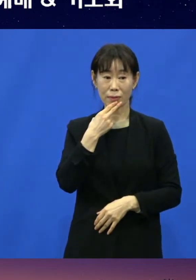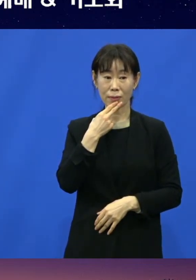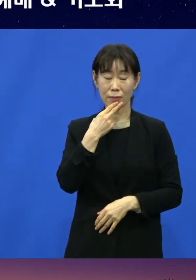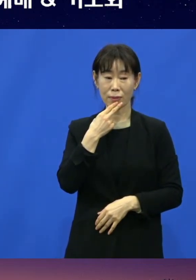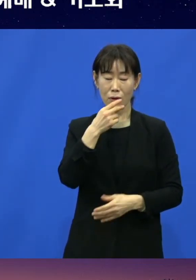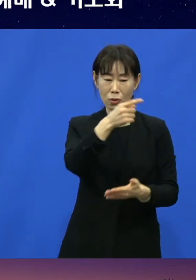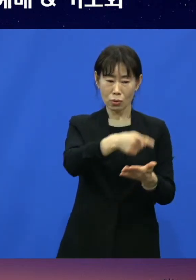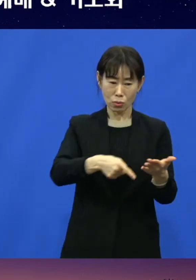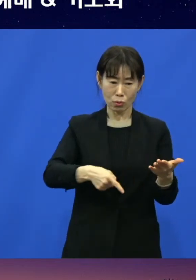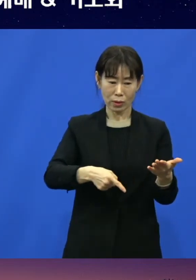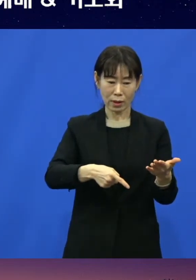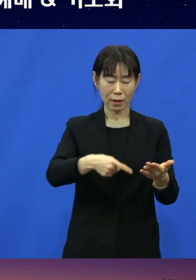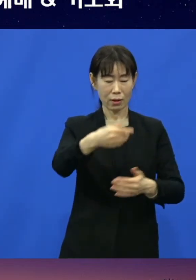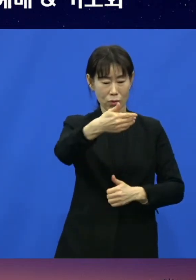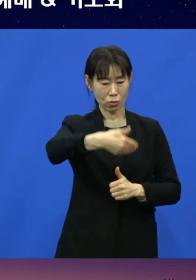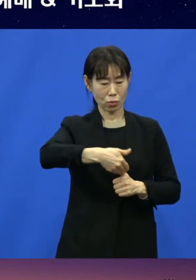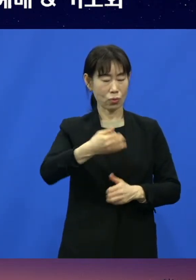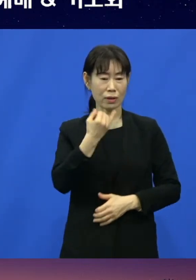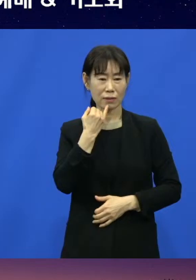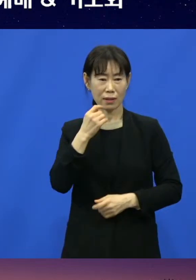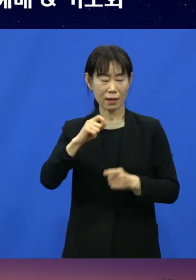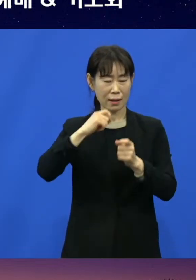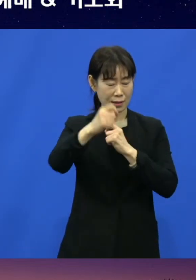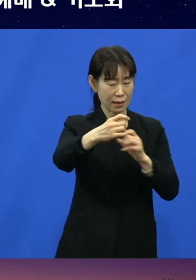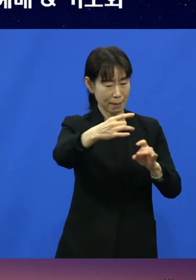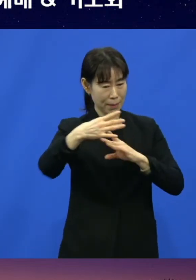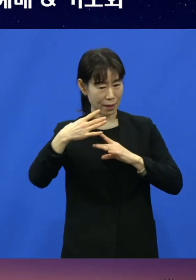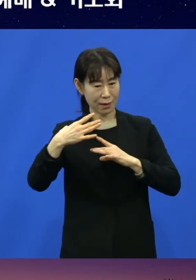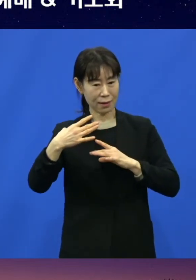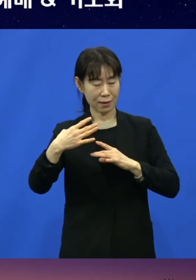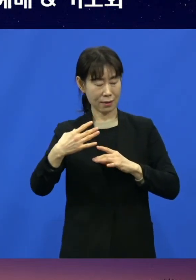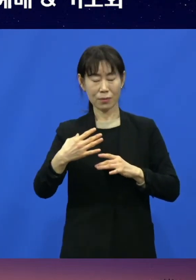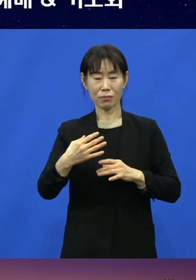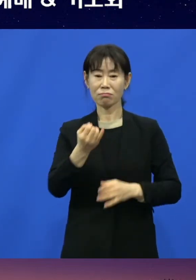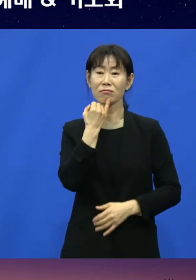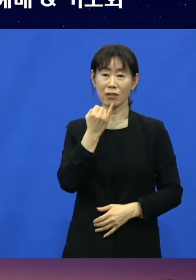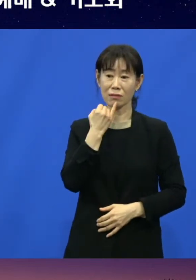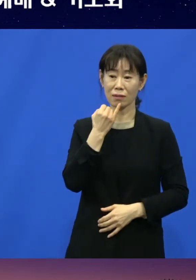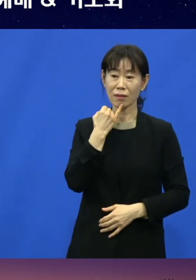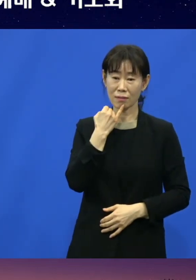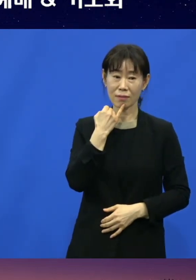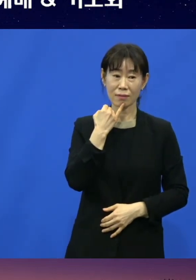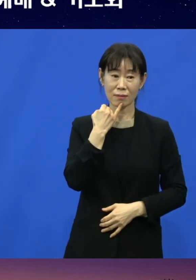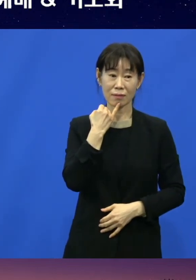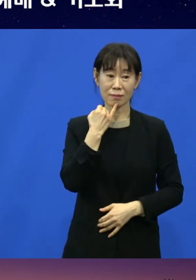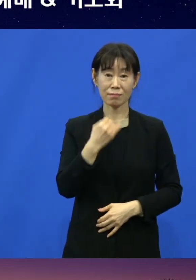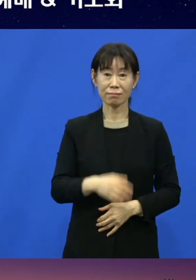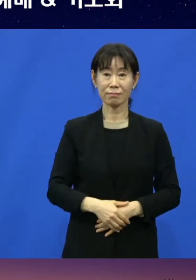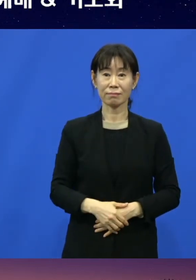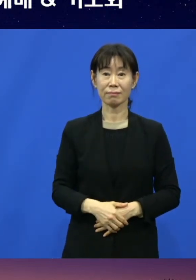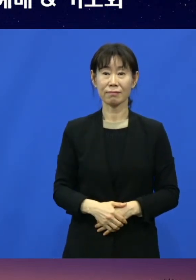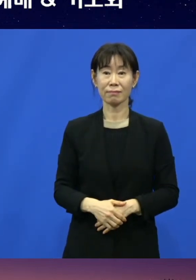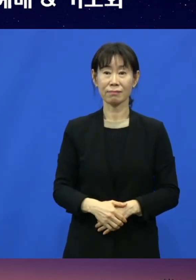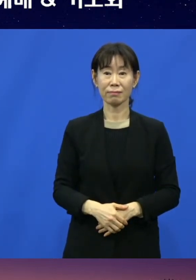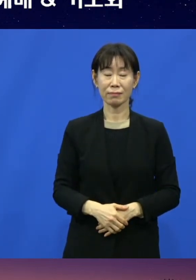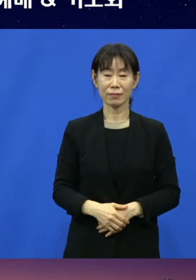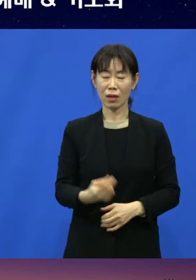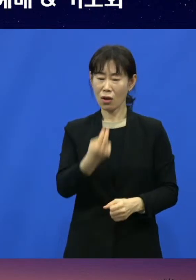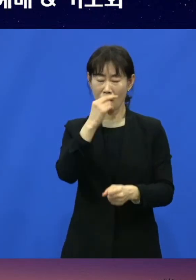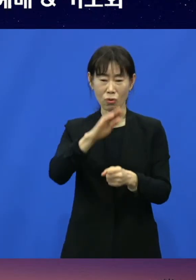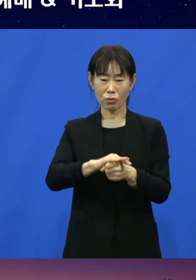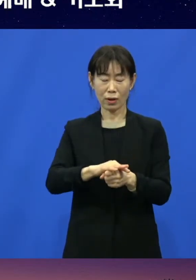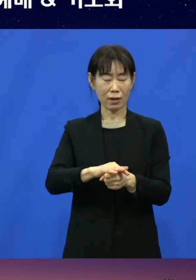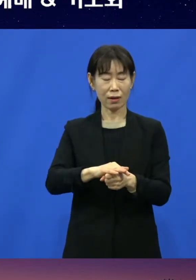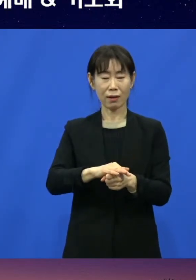손해를 좀 보고요, 어디 사기를 당하고 누구에게 좀 속고 좀 빼앗기고 그래도 여러분 억울해 하지